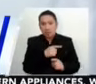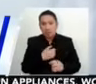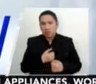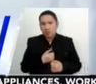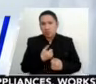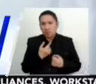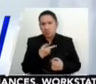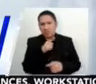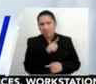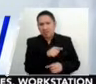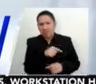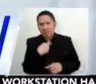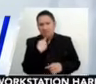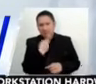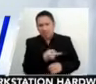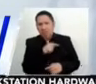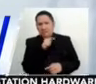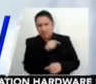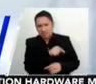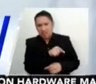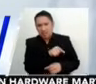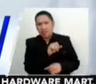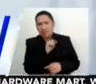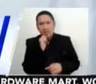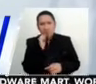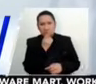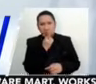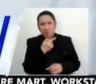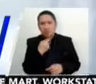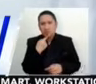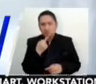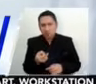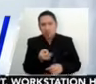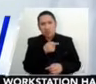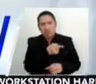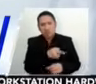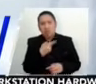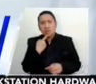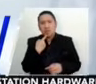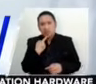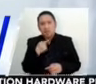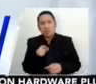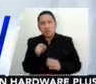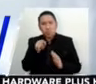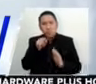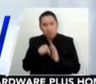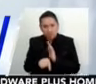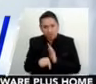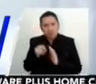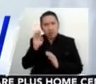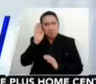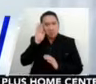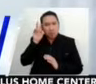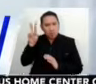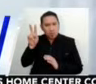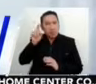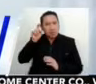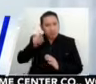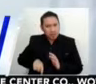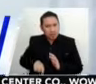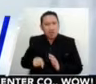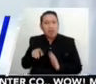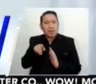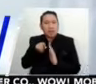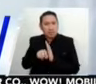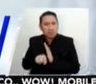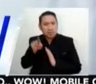nagsalita na siya papapatay niya si Presidente. Kailangan patayin si Presidente, si First